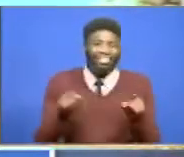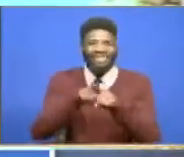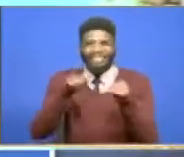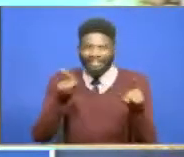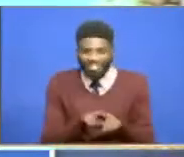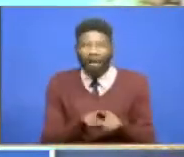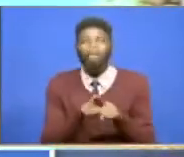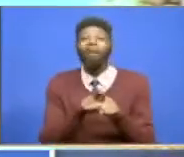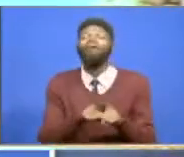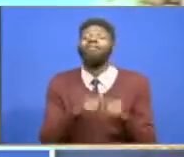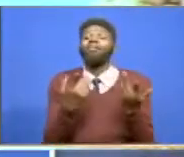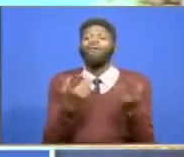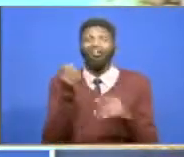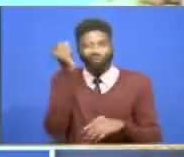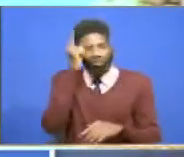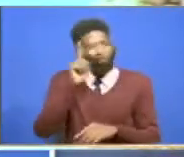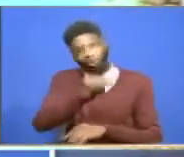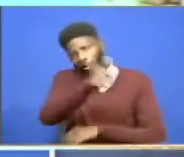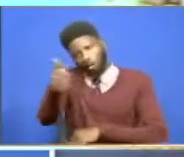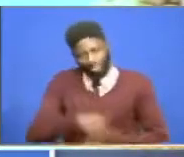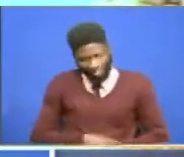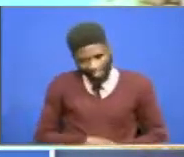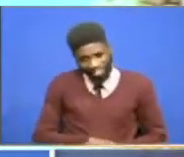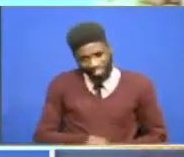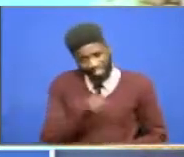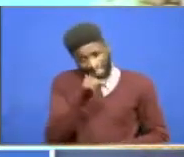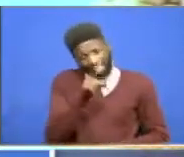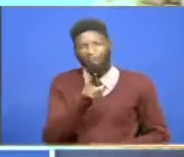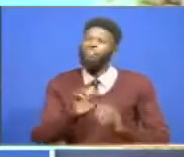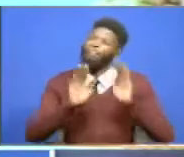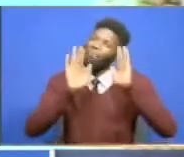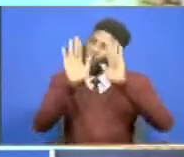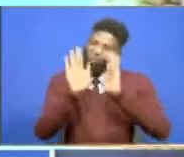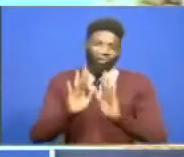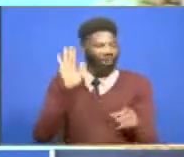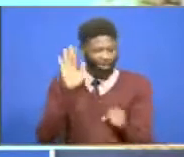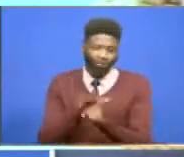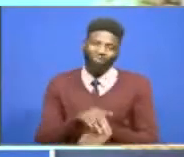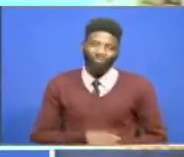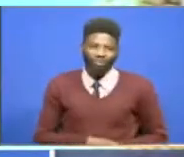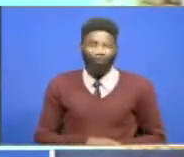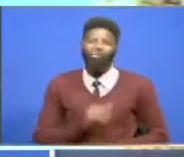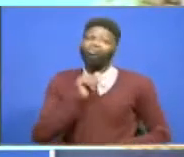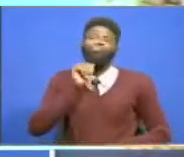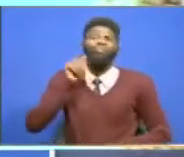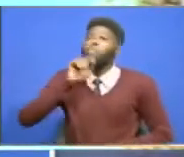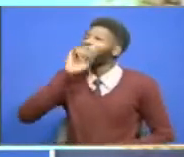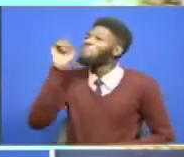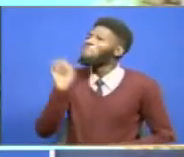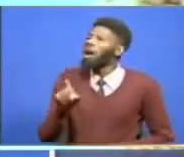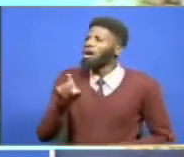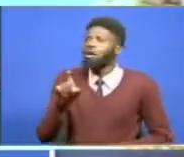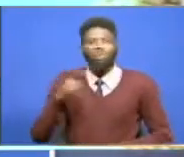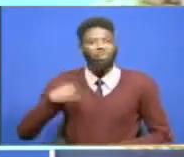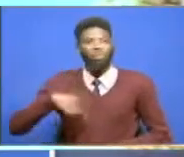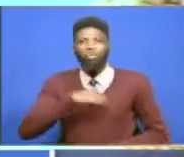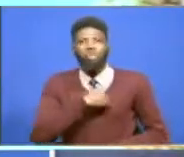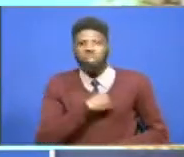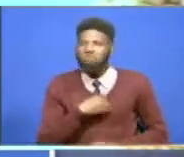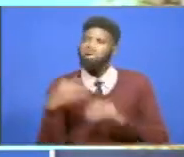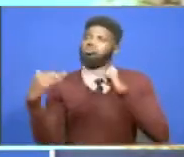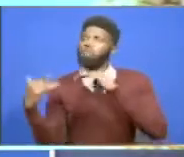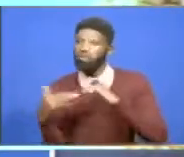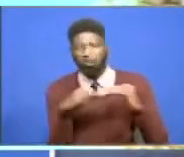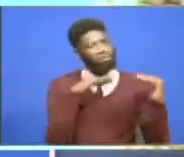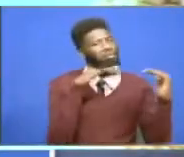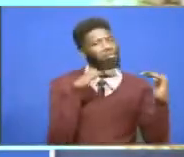maelewano. Hiyo ni ya muhimu sana. Hakuna haja ya kusukumana mpaka